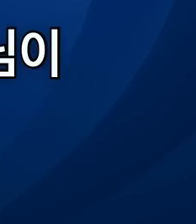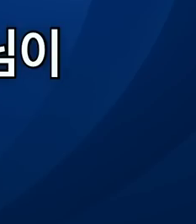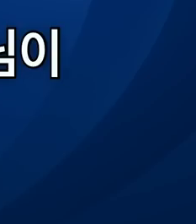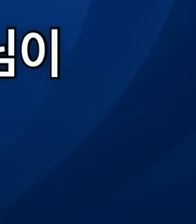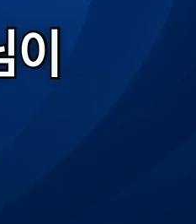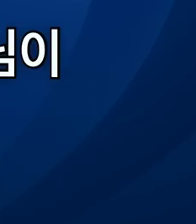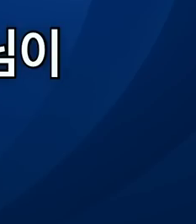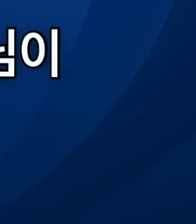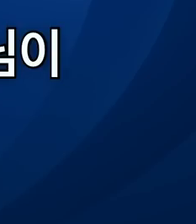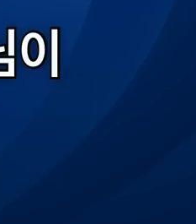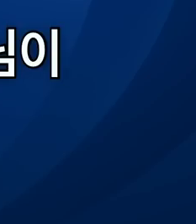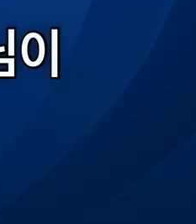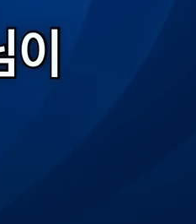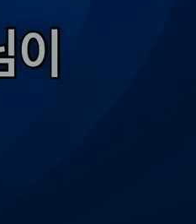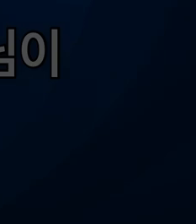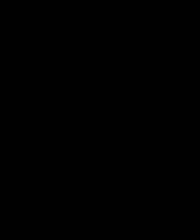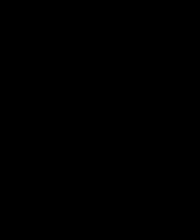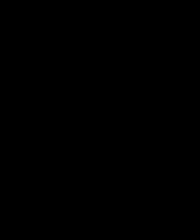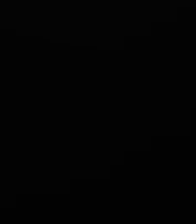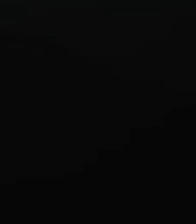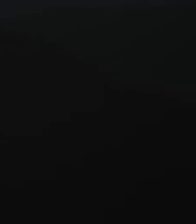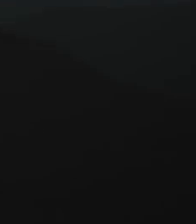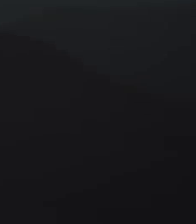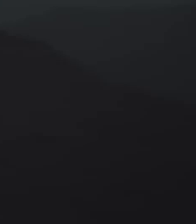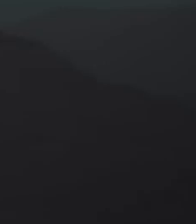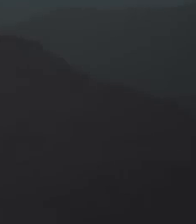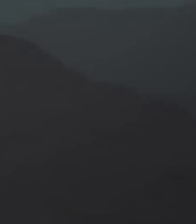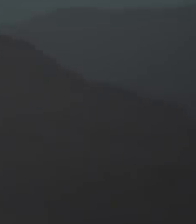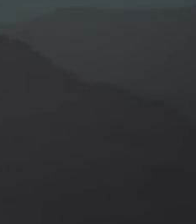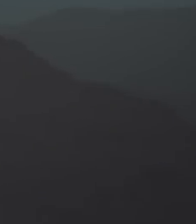하나님이 함께 있겠다